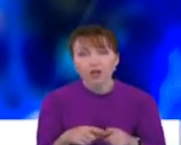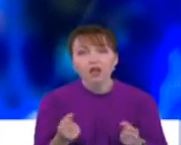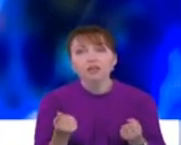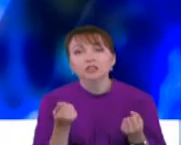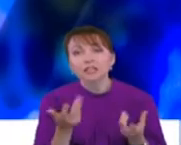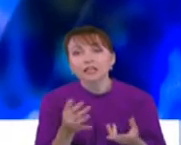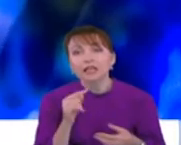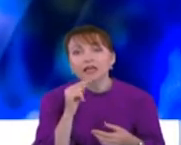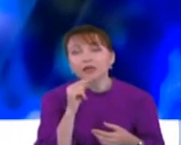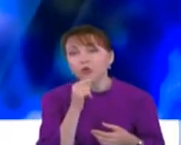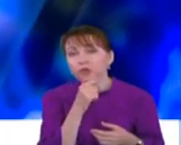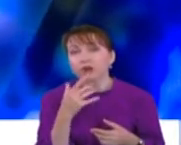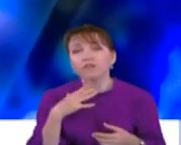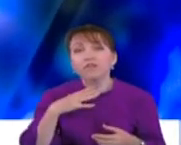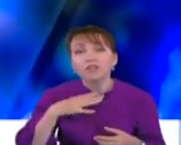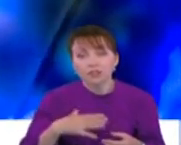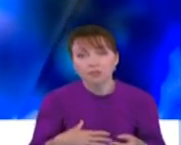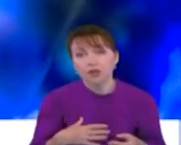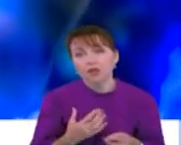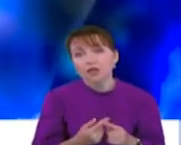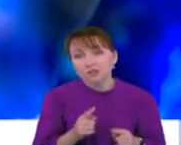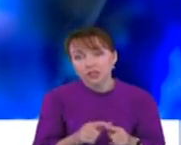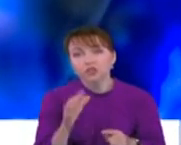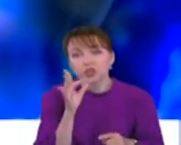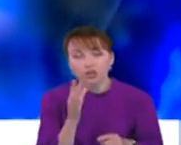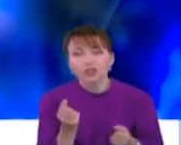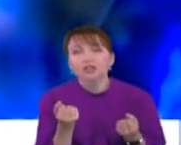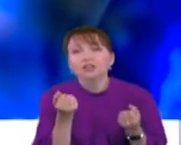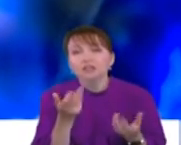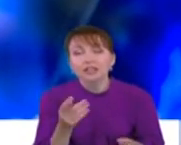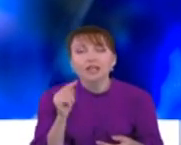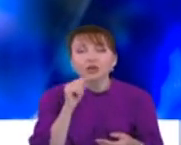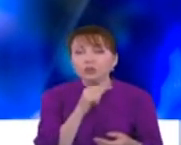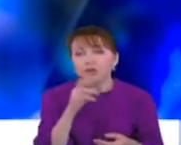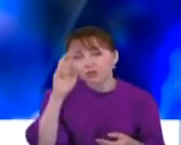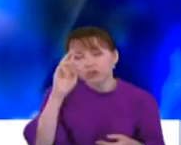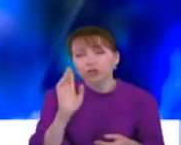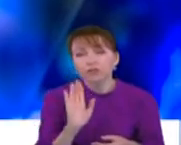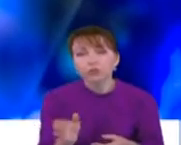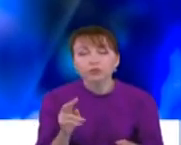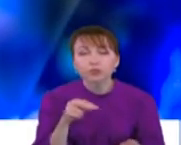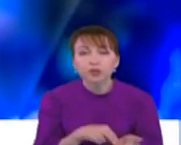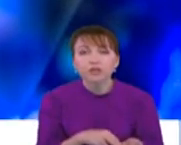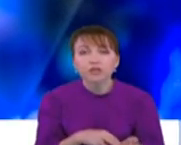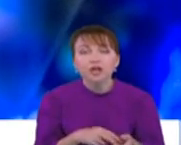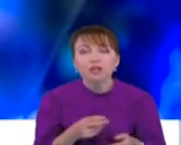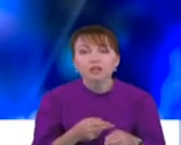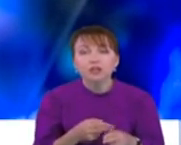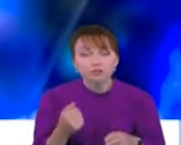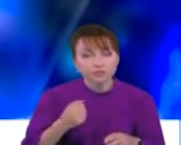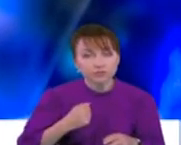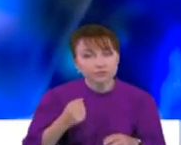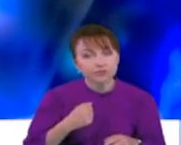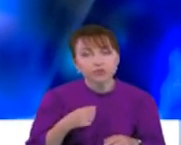економіка держави, вона витримає цей час, наскільки економіка держави буде поставлена на військові рейки,